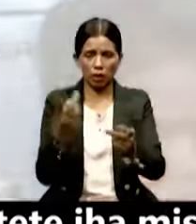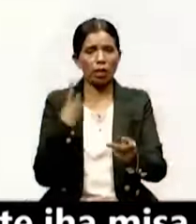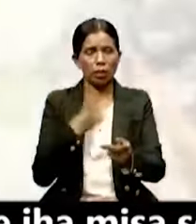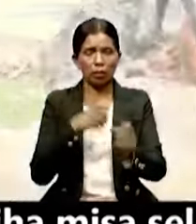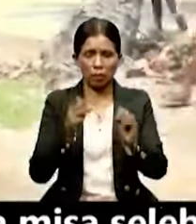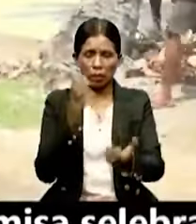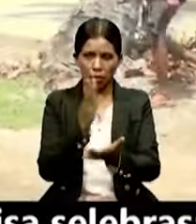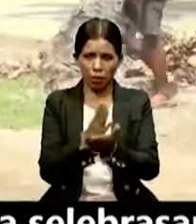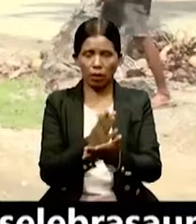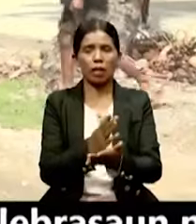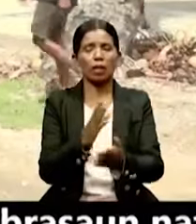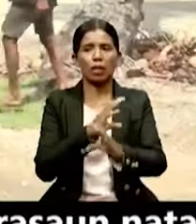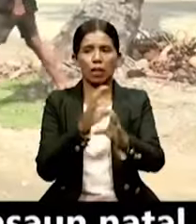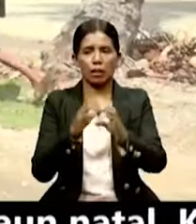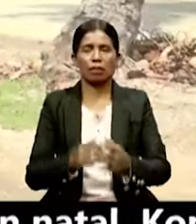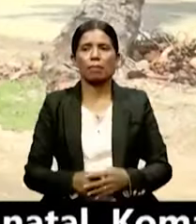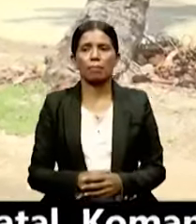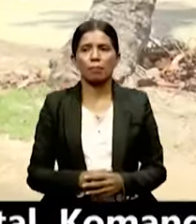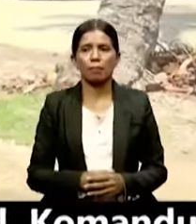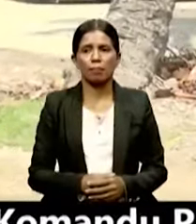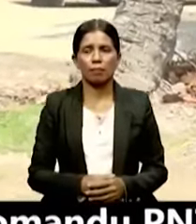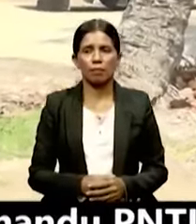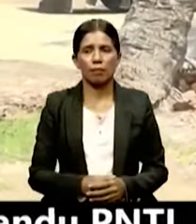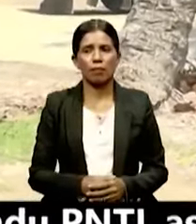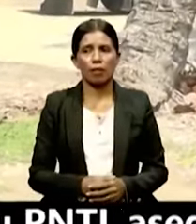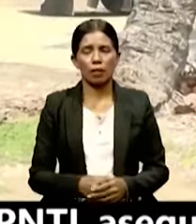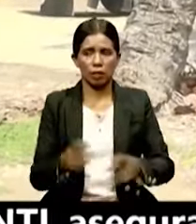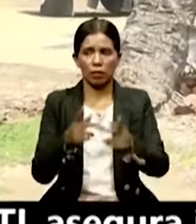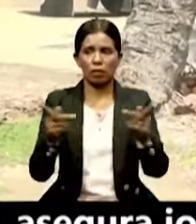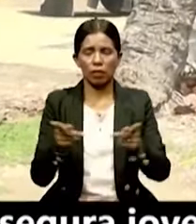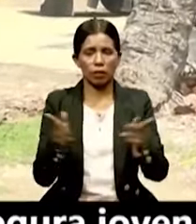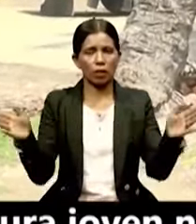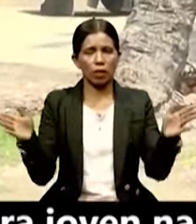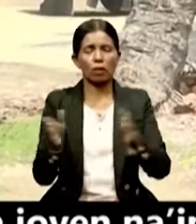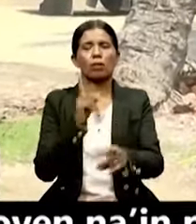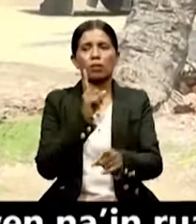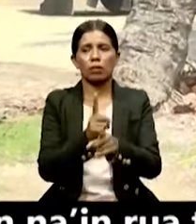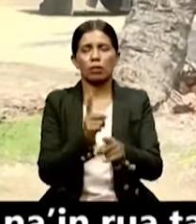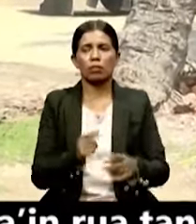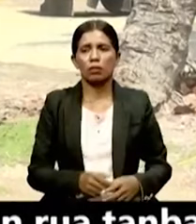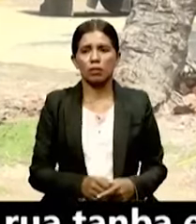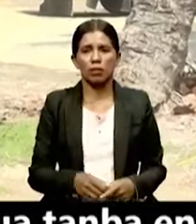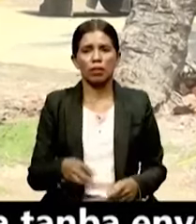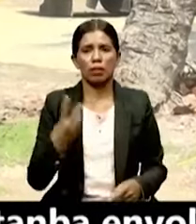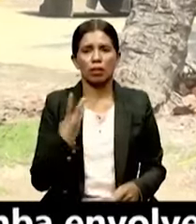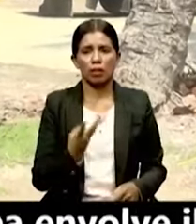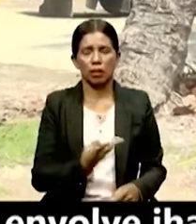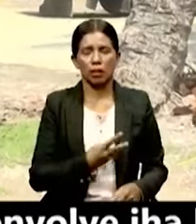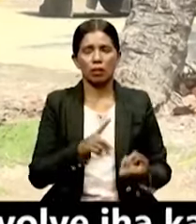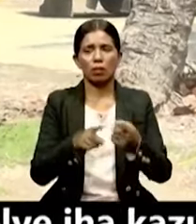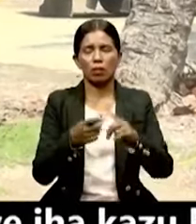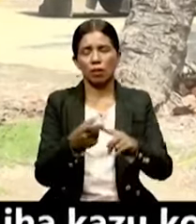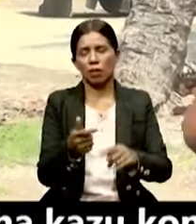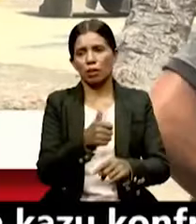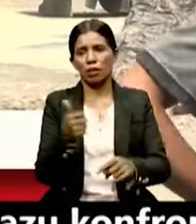bawana tamba ita na realidad ya situasion ni dane ba fatine klop tetebes mebe ya itania ba itania kolega balung